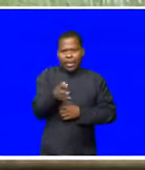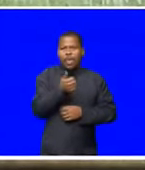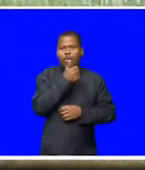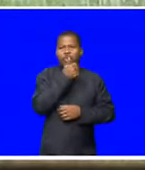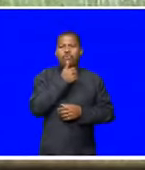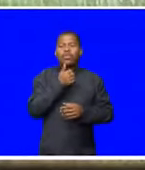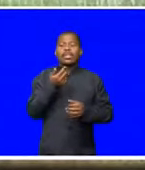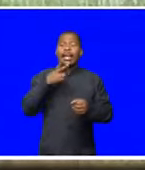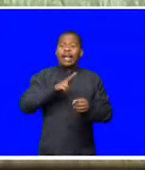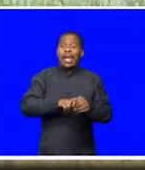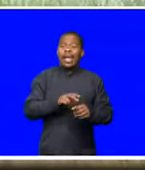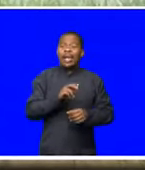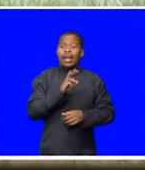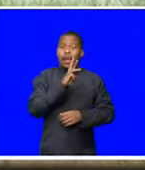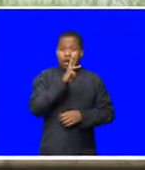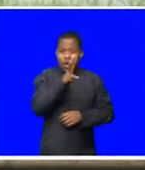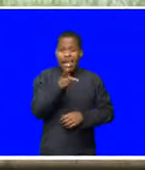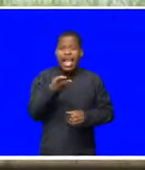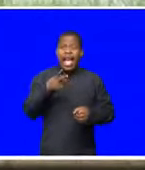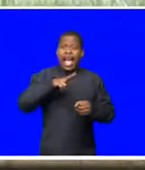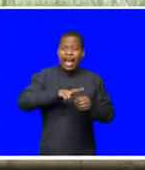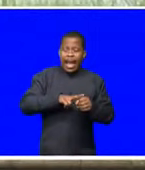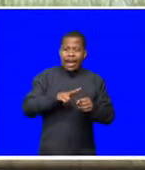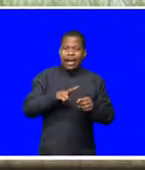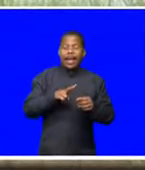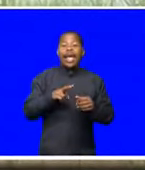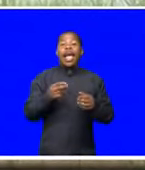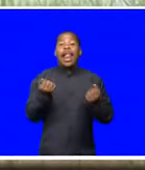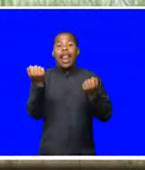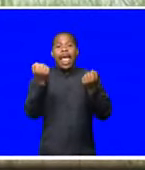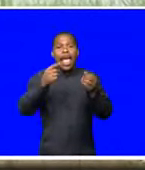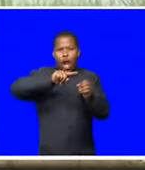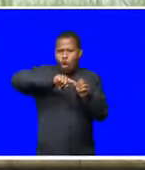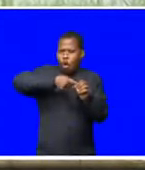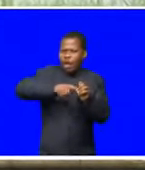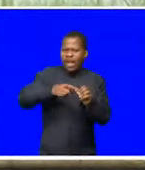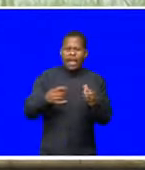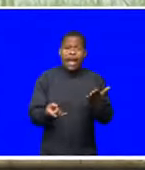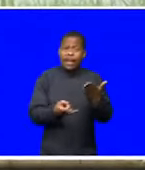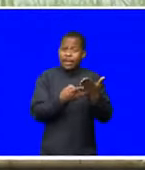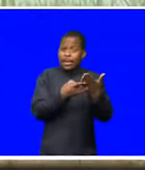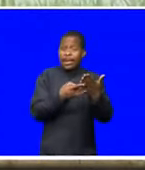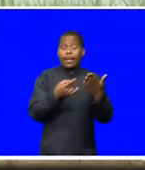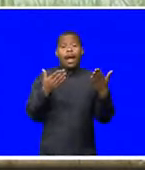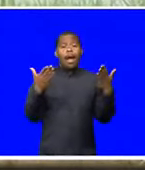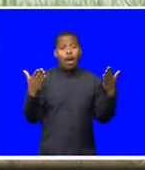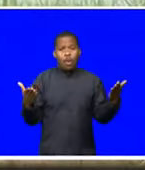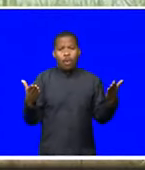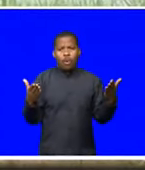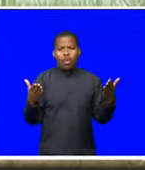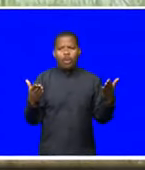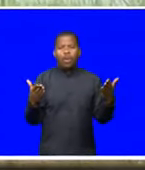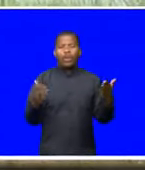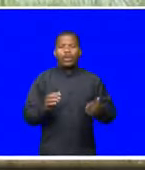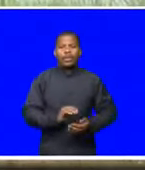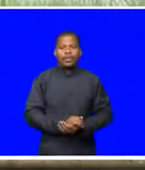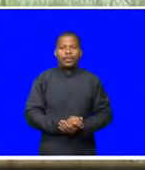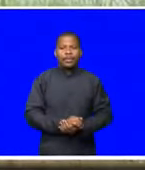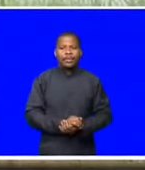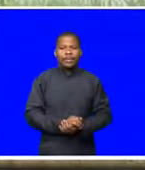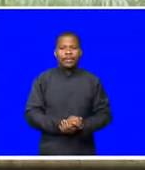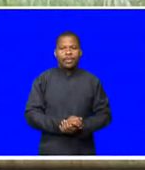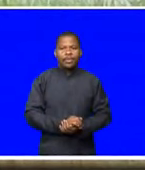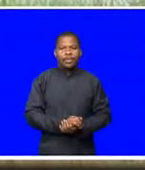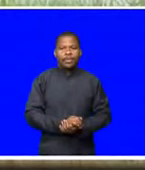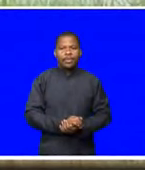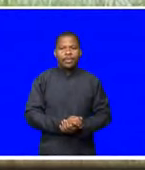le tindleko ngaloko ukuthi le lori iyakhona lo ngena la simini bese ke sekuthi imali ubhadala sigurumba yona kanti